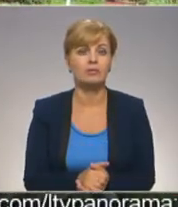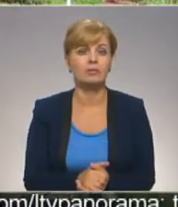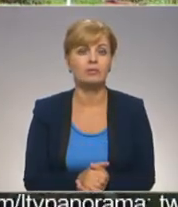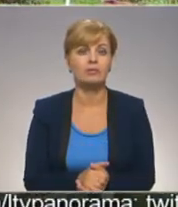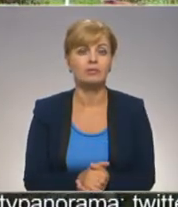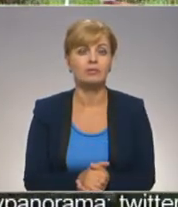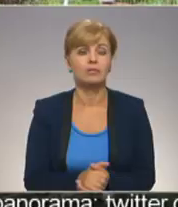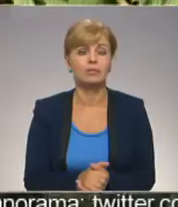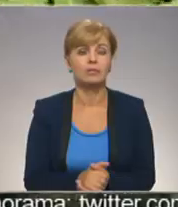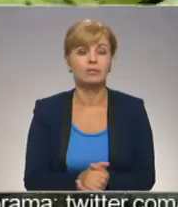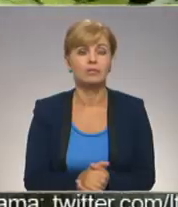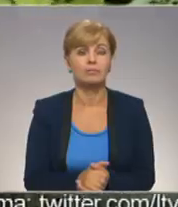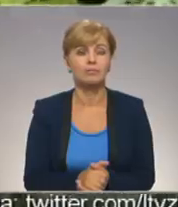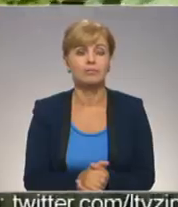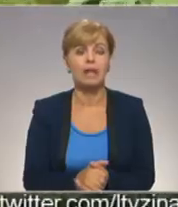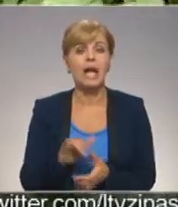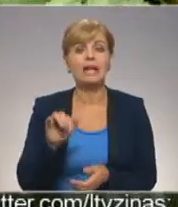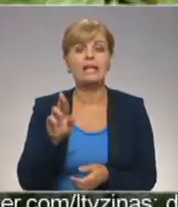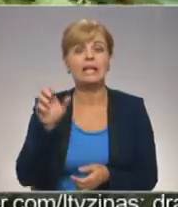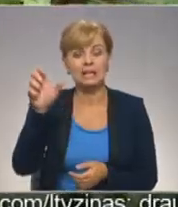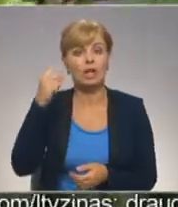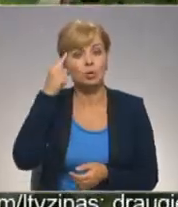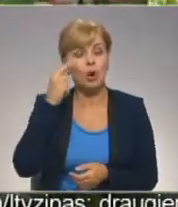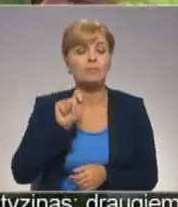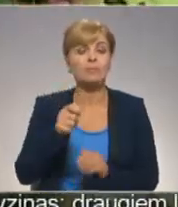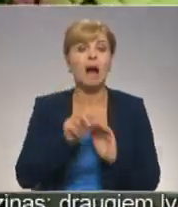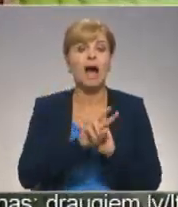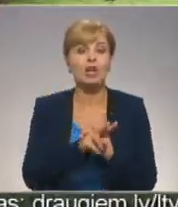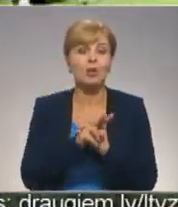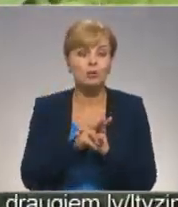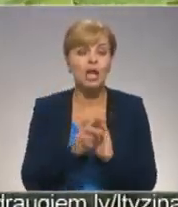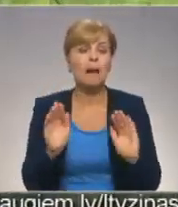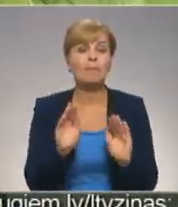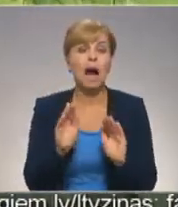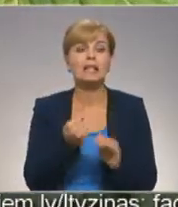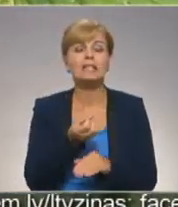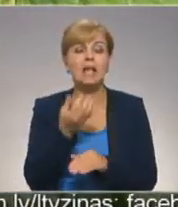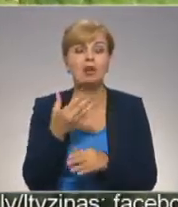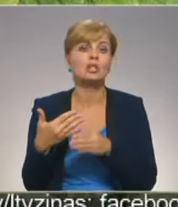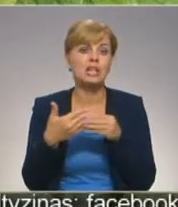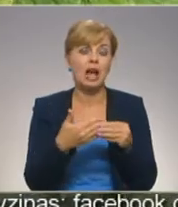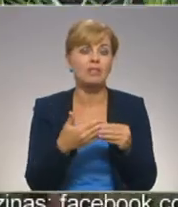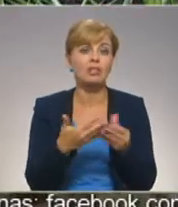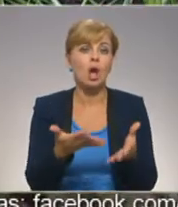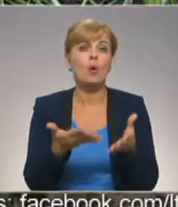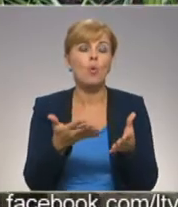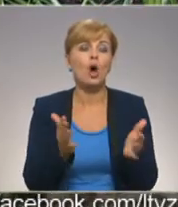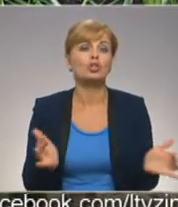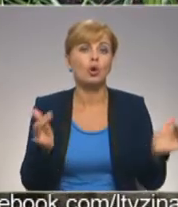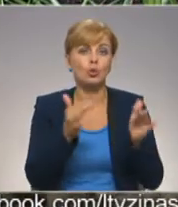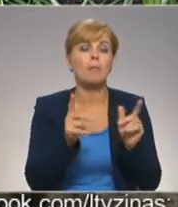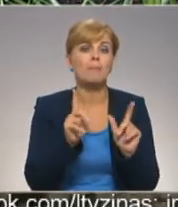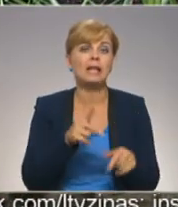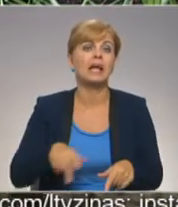pamagīti, što tas dzielēt. Irina domā, ka Spānijas kailgliemežu mazdārziņos ievest ir košumkrūmu stādiem. Tam piekrīt arī